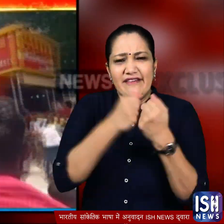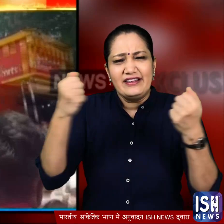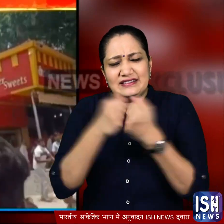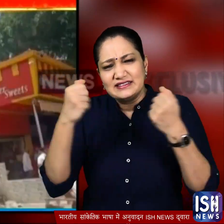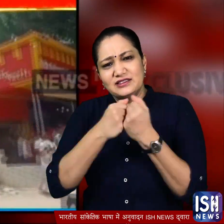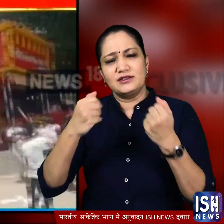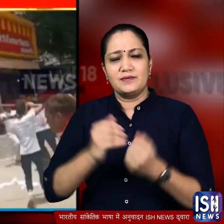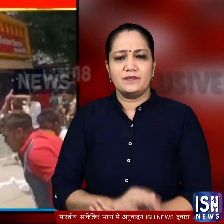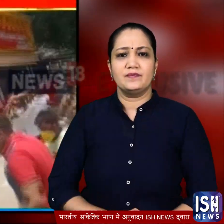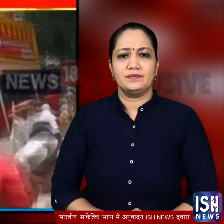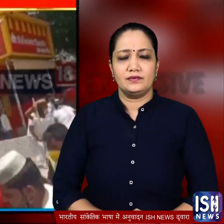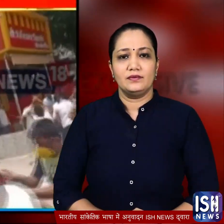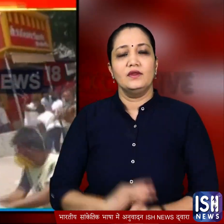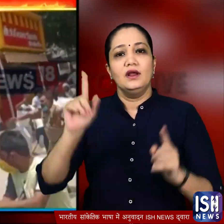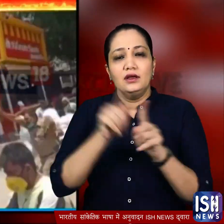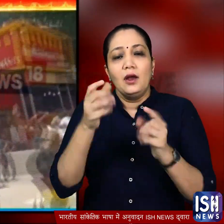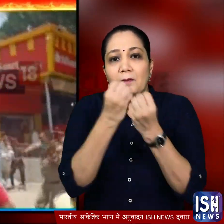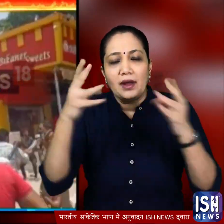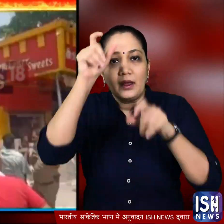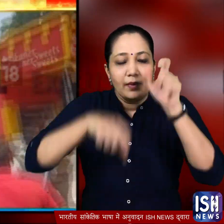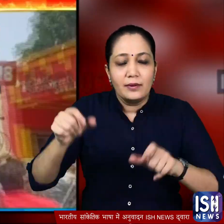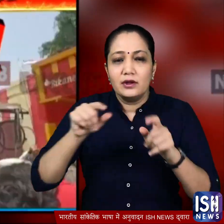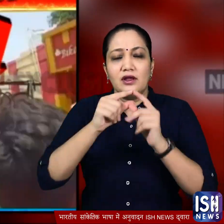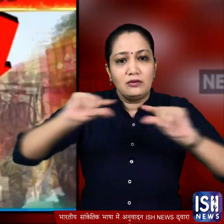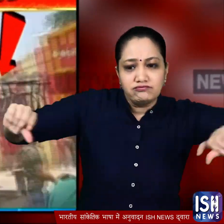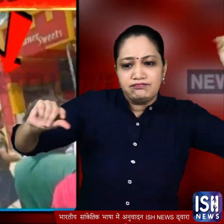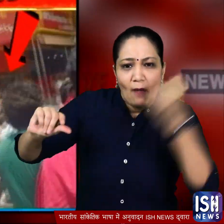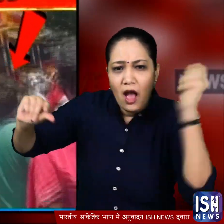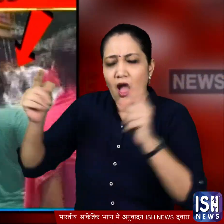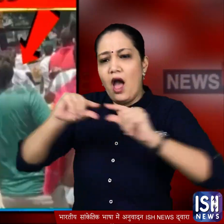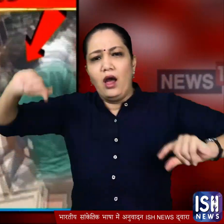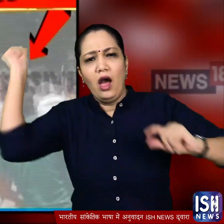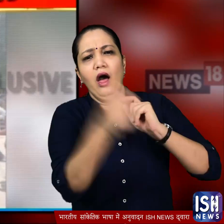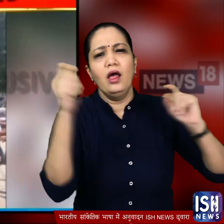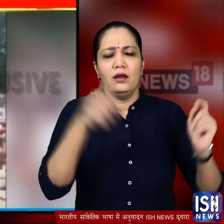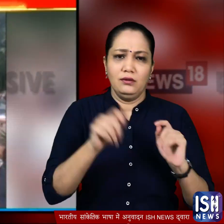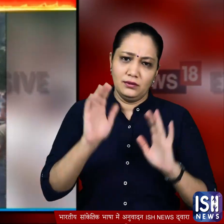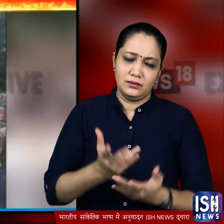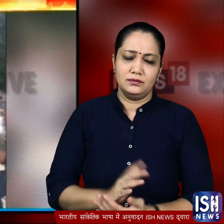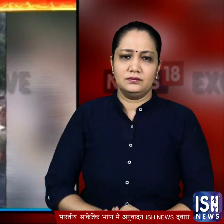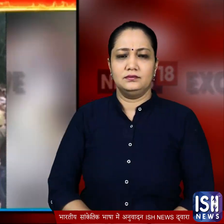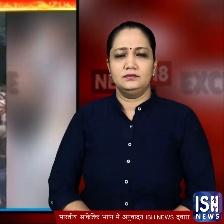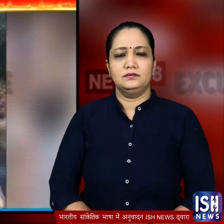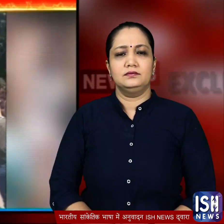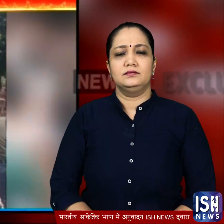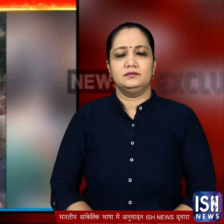तक मारपीट जारी रही। नौबत यहां तक आ गई कि उनमें कई लोगों ने एक दूसरे पर लाठियां बरसानी शुरू कर दी।